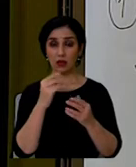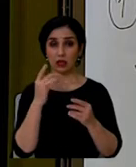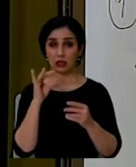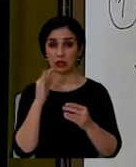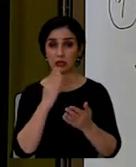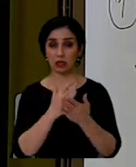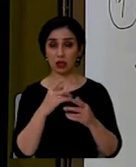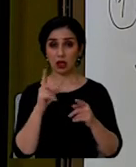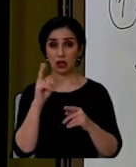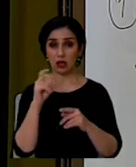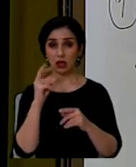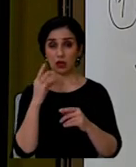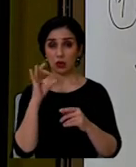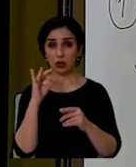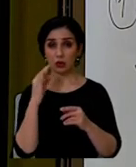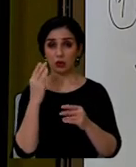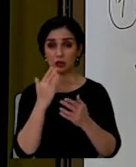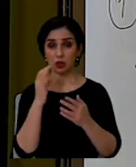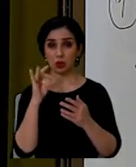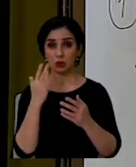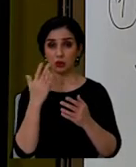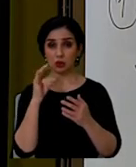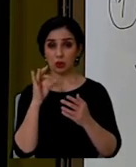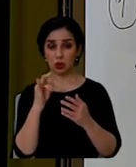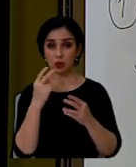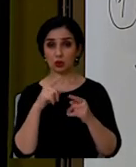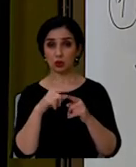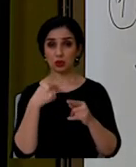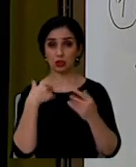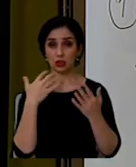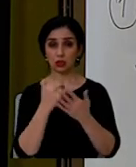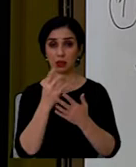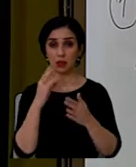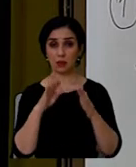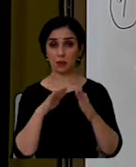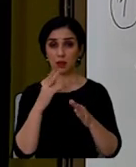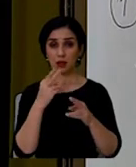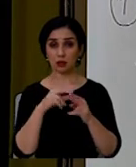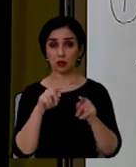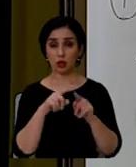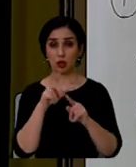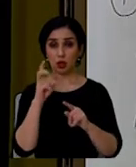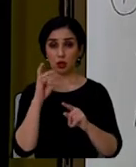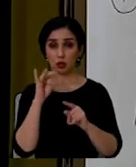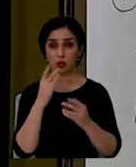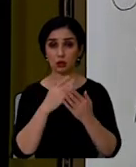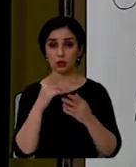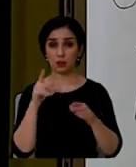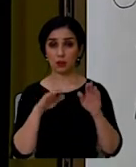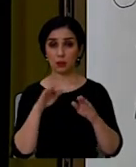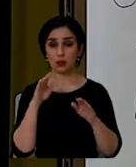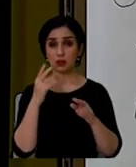Теперь, если калий OH у нас было 0,5 моль, а нам нужно найти массу калий-хлор, а для того, чтобы найти